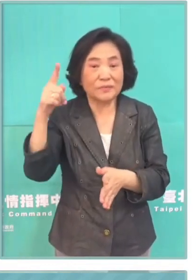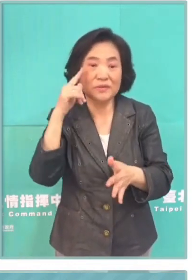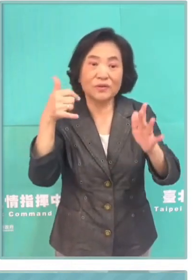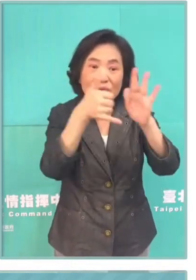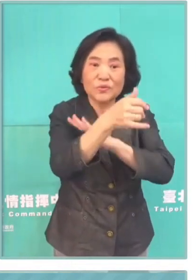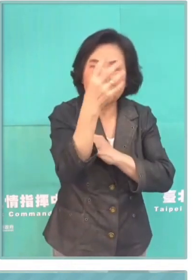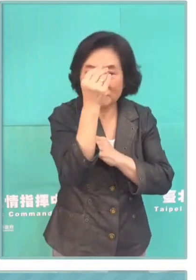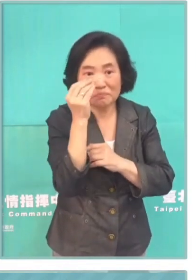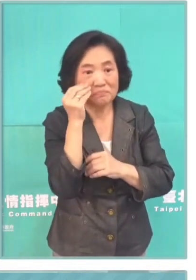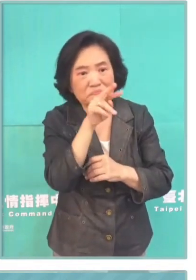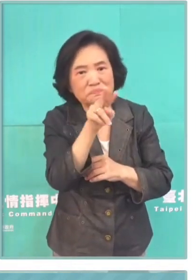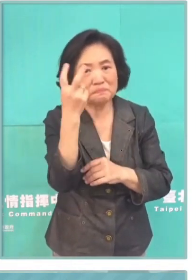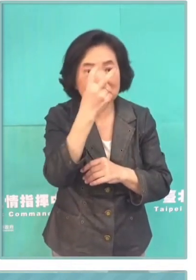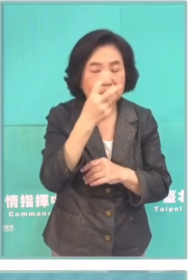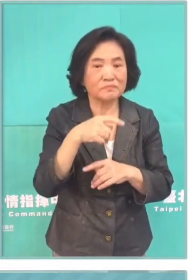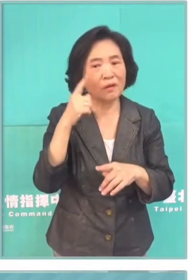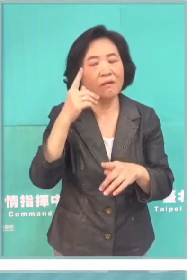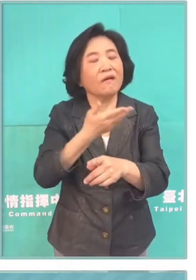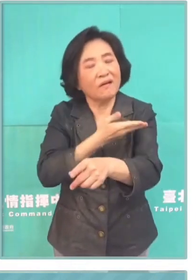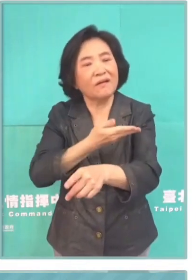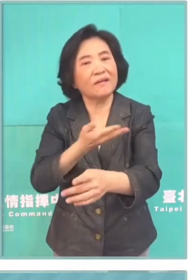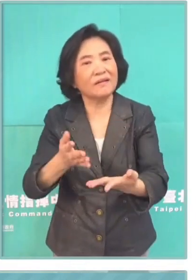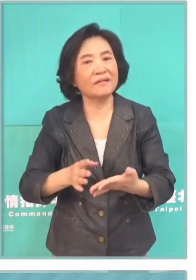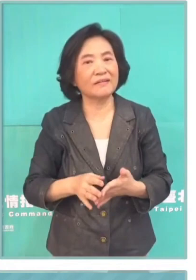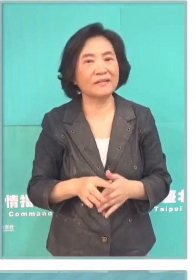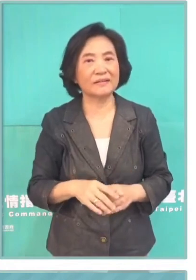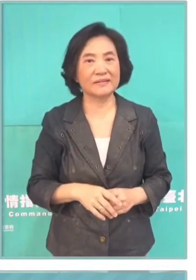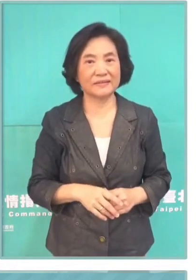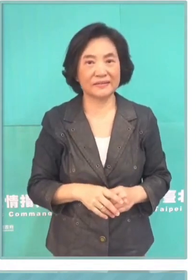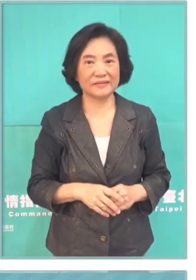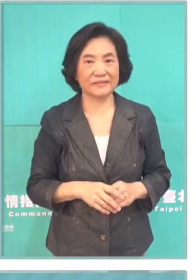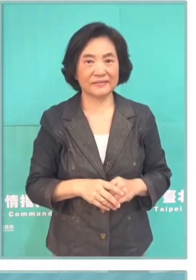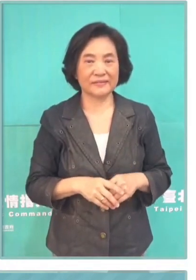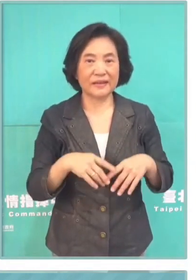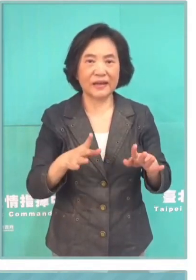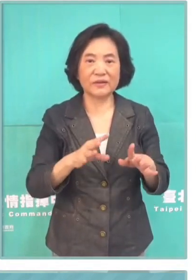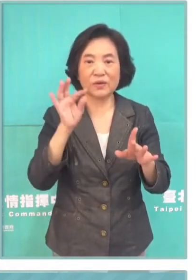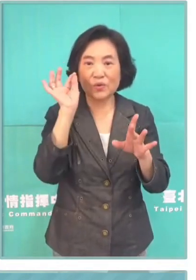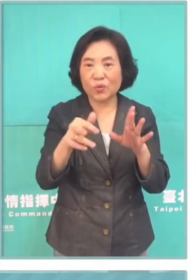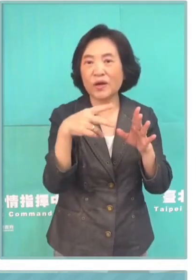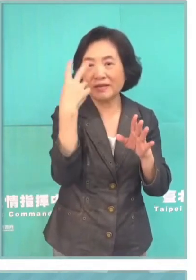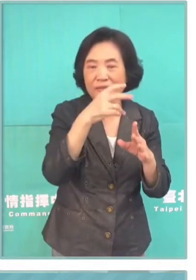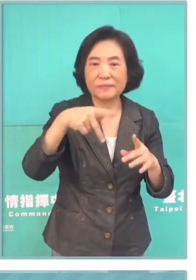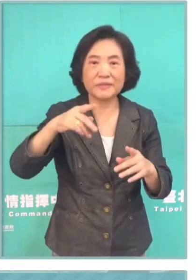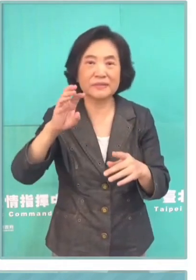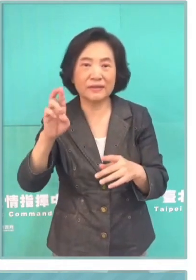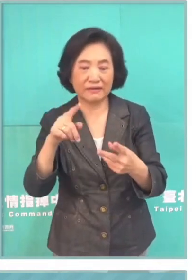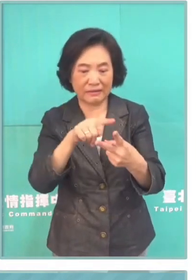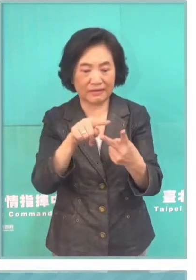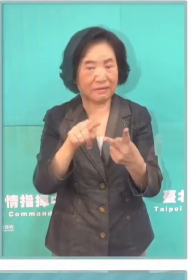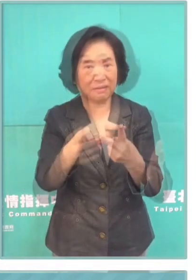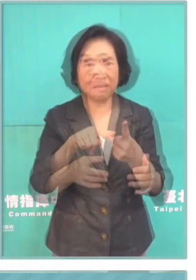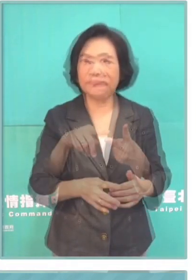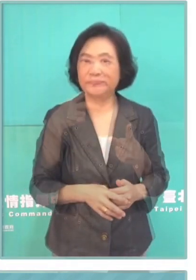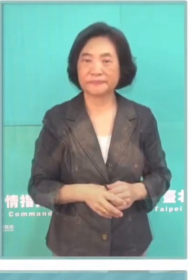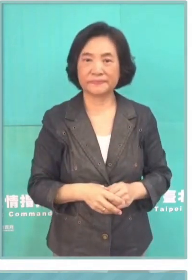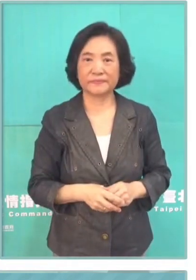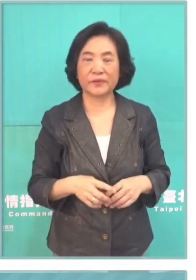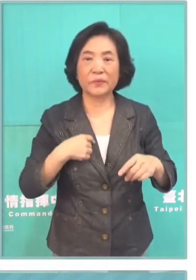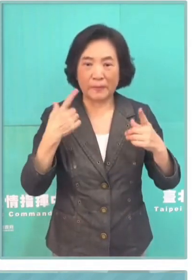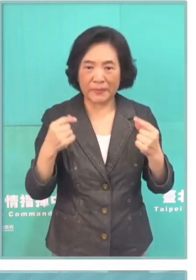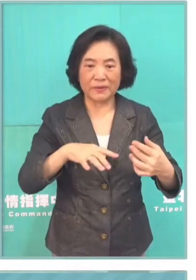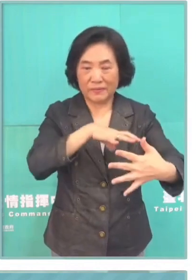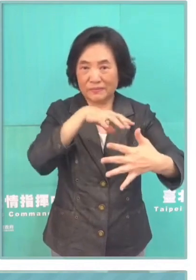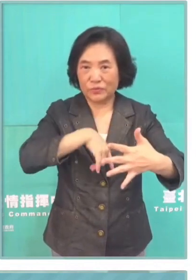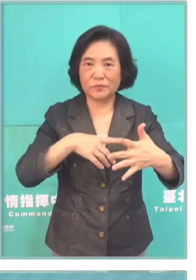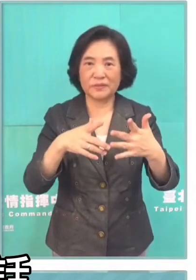他方便就好嘛。至于说那个快筛的 PCR， 这个其实都可以讨论的，其实我们内部